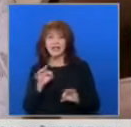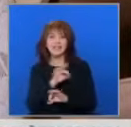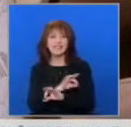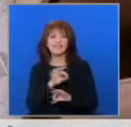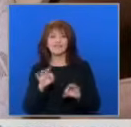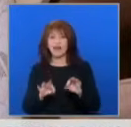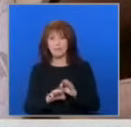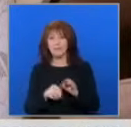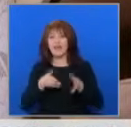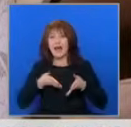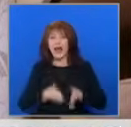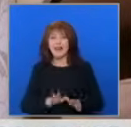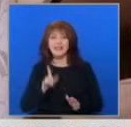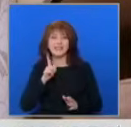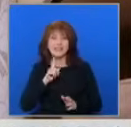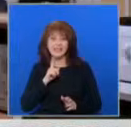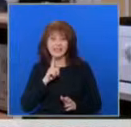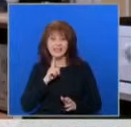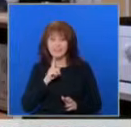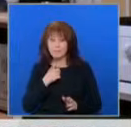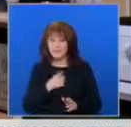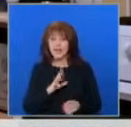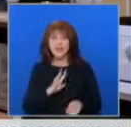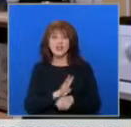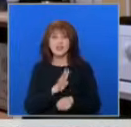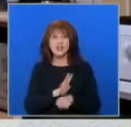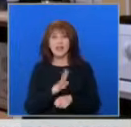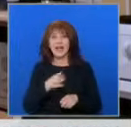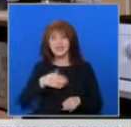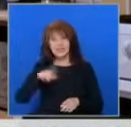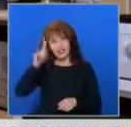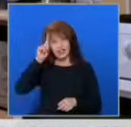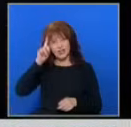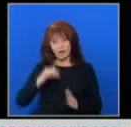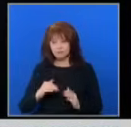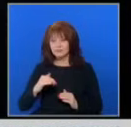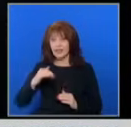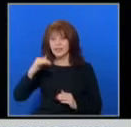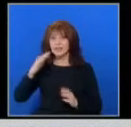им онлайн от руините на Бахмут. 14-годишната им дъщеря расте без него.